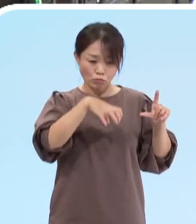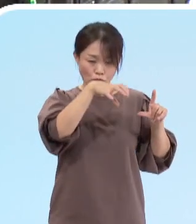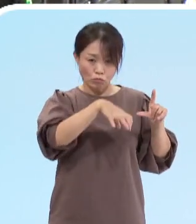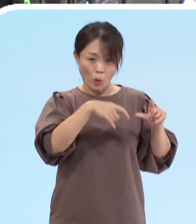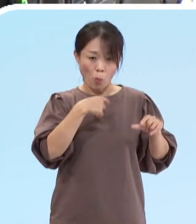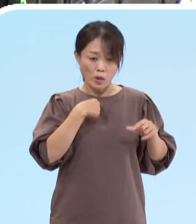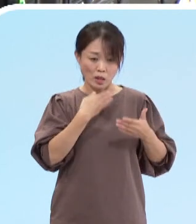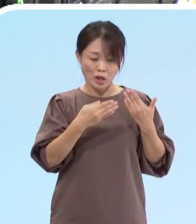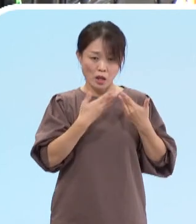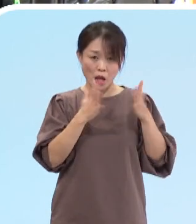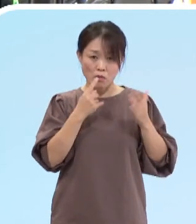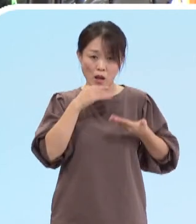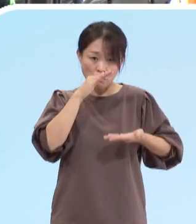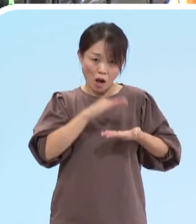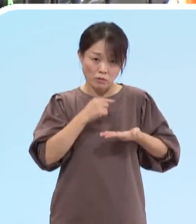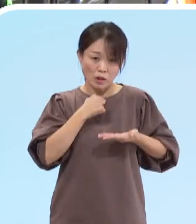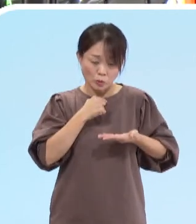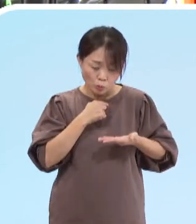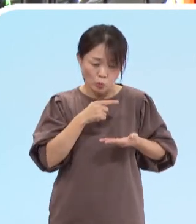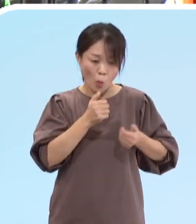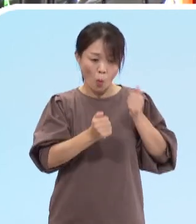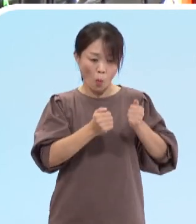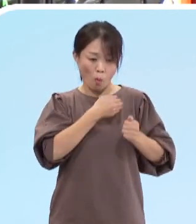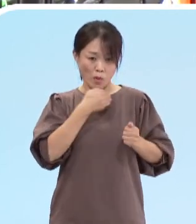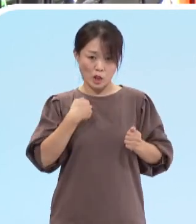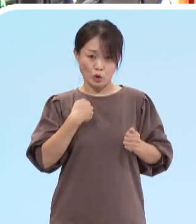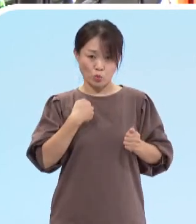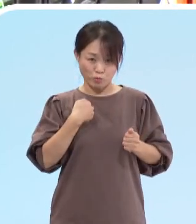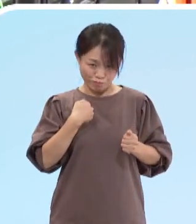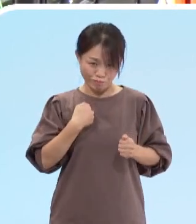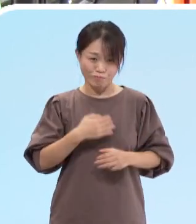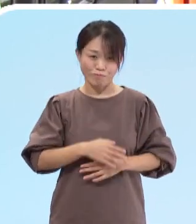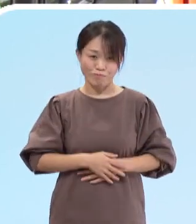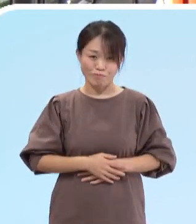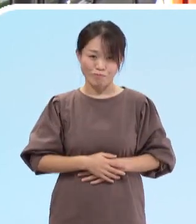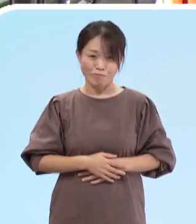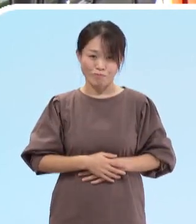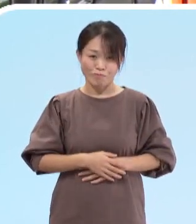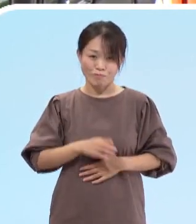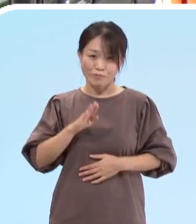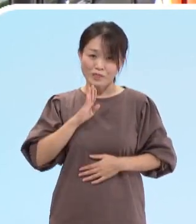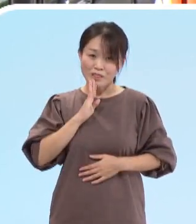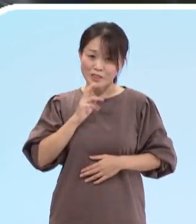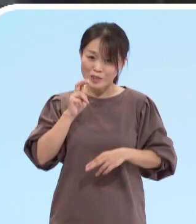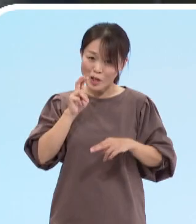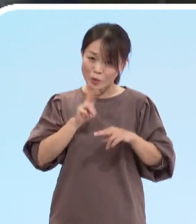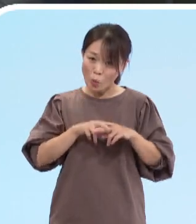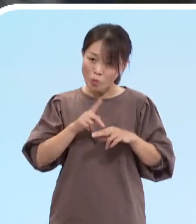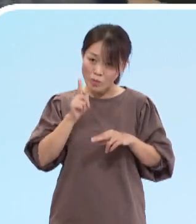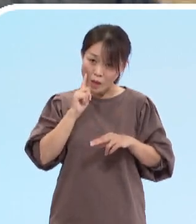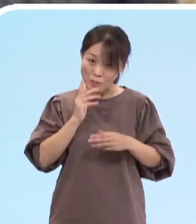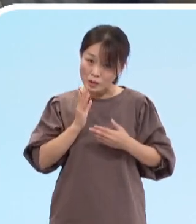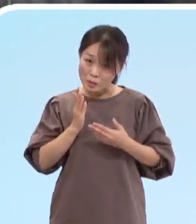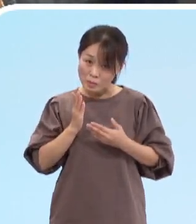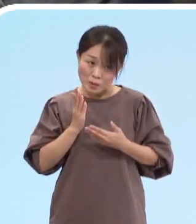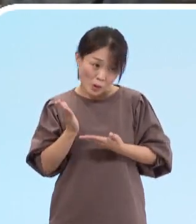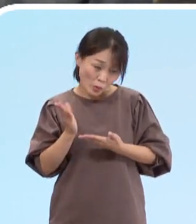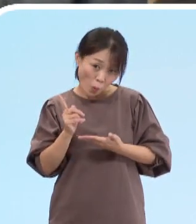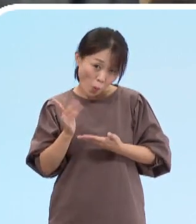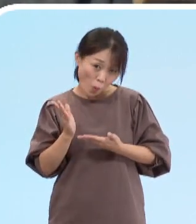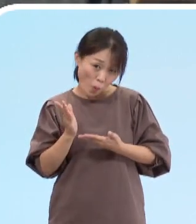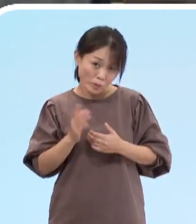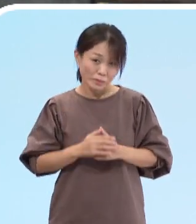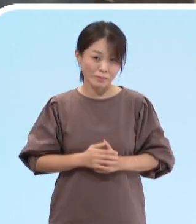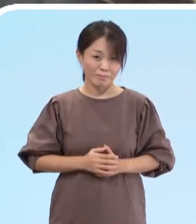と私のような経験の浅い人でもできるんだなっていうのが。 持ってみられませんか。 え、 どう